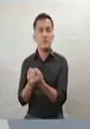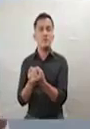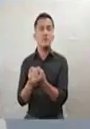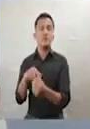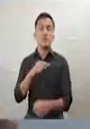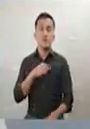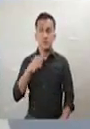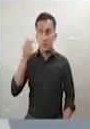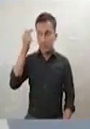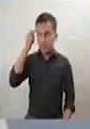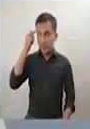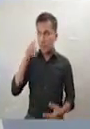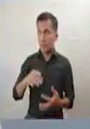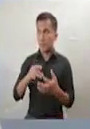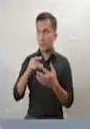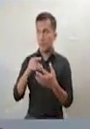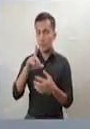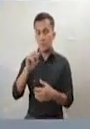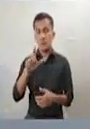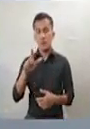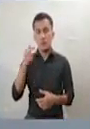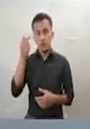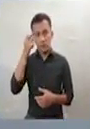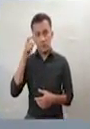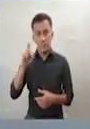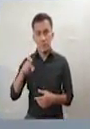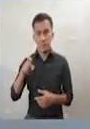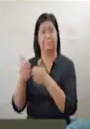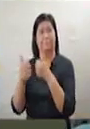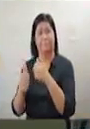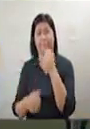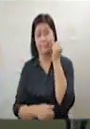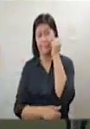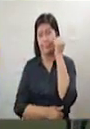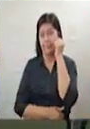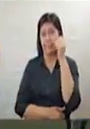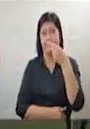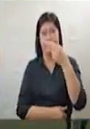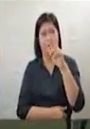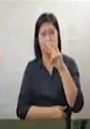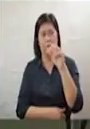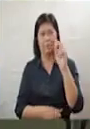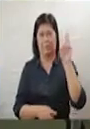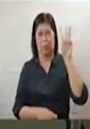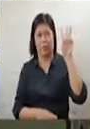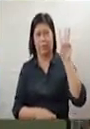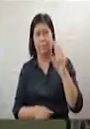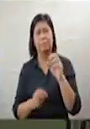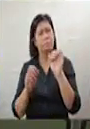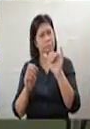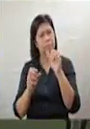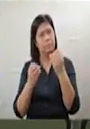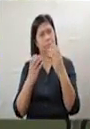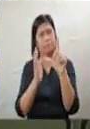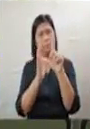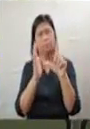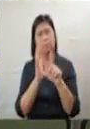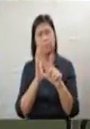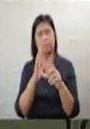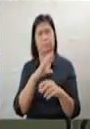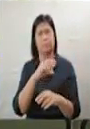pamalan, especially our local government. We have to get the local government involved dahil direkta po itong mga lokal na pamalan na